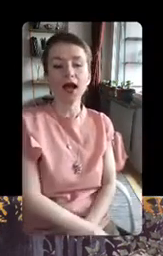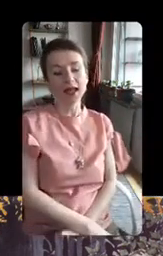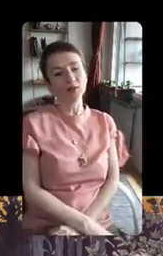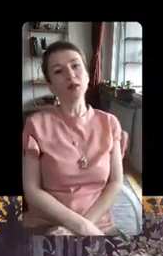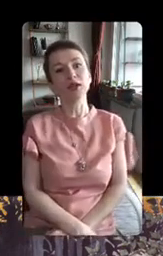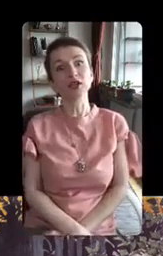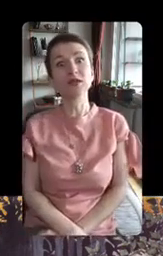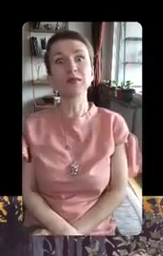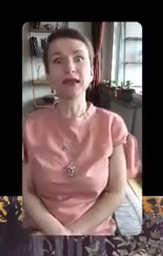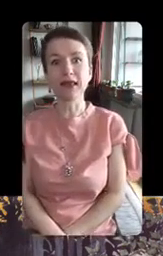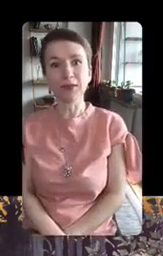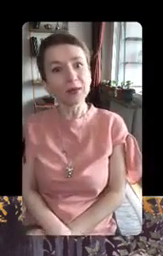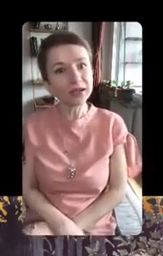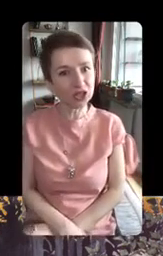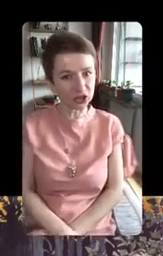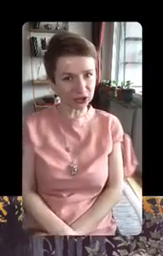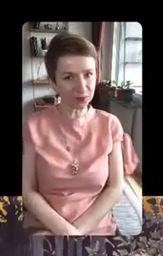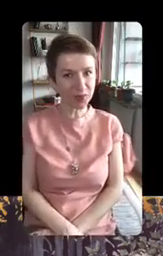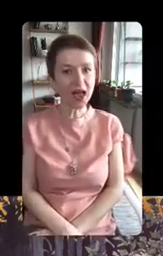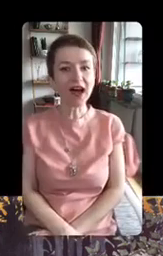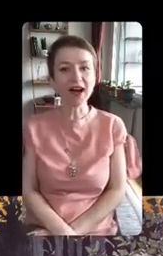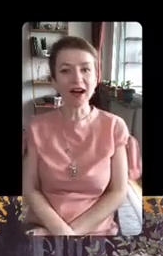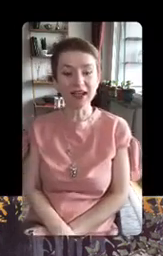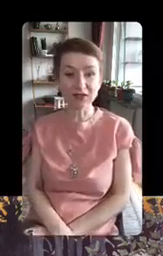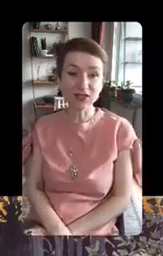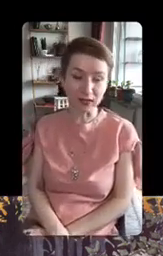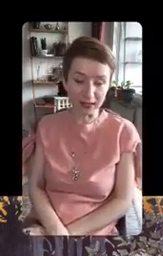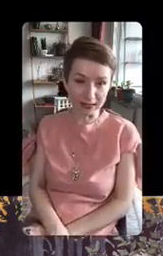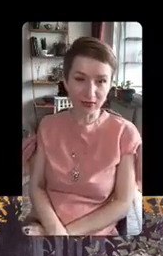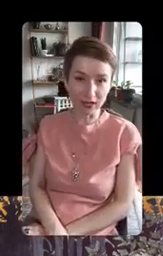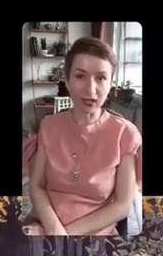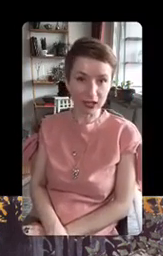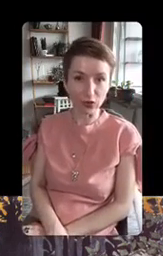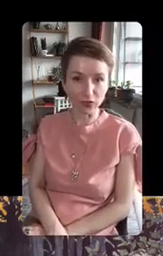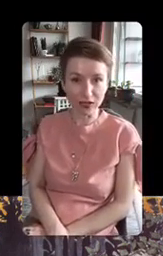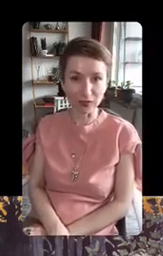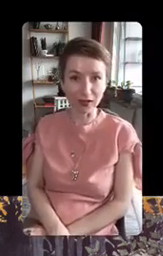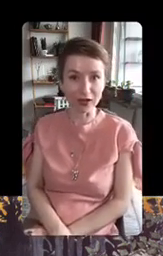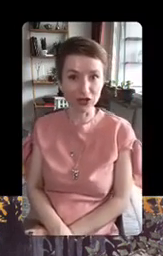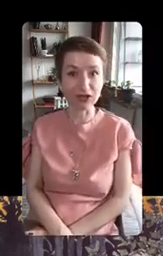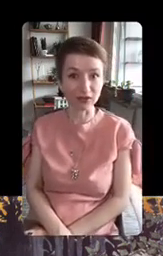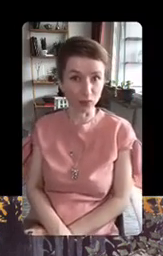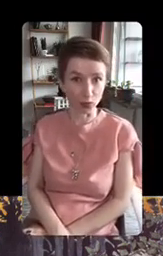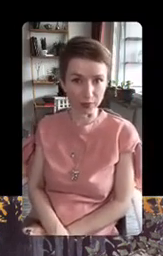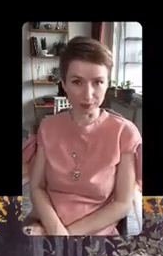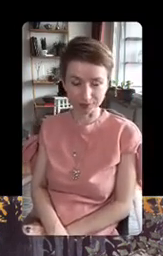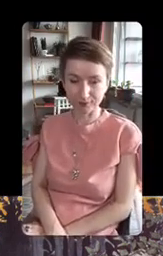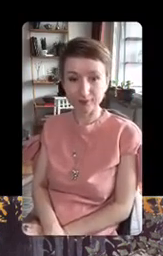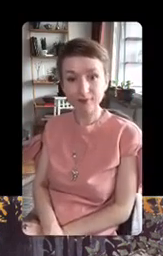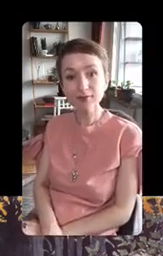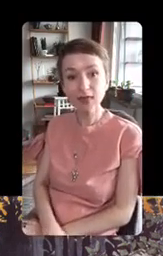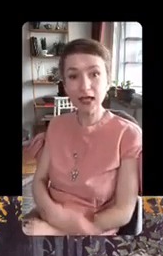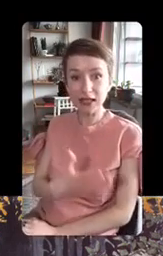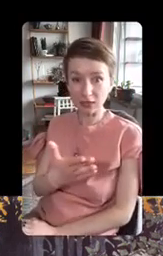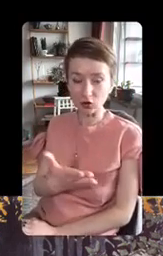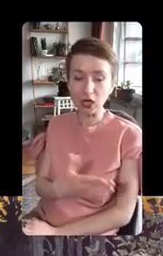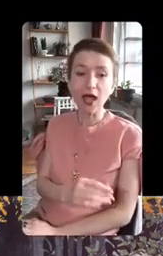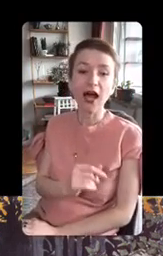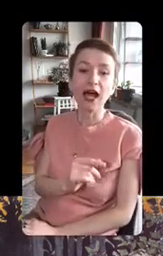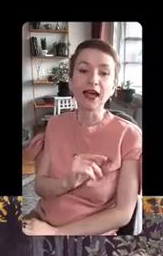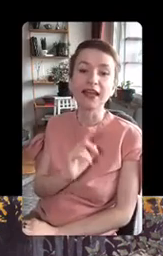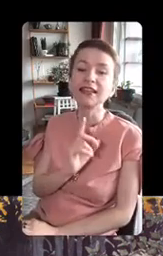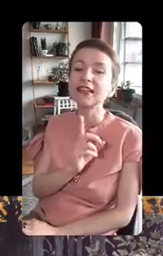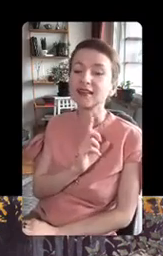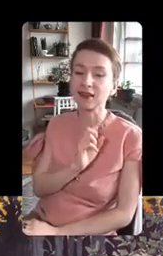делая, это было большим испытанием для мальчишек. Они все были активные, и у всех было шило в попе. Так